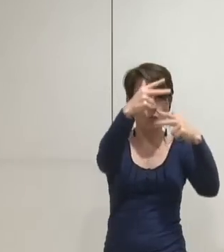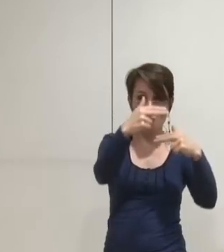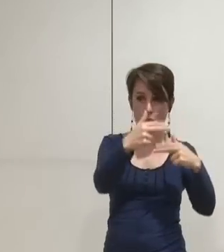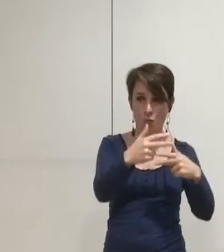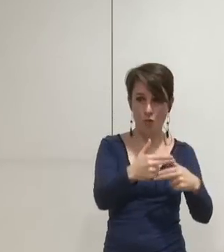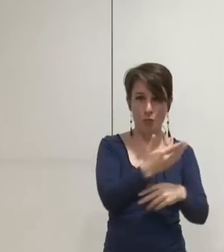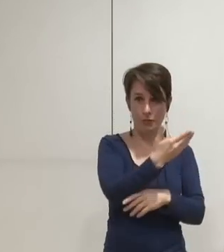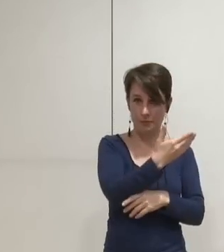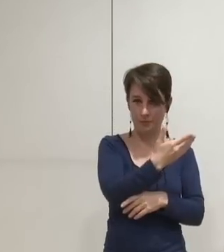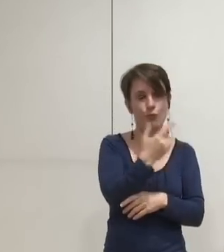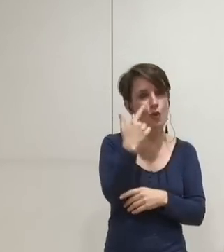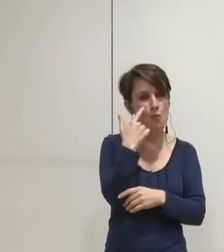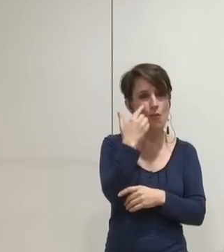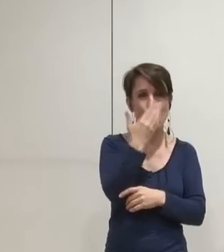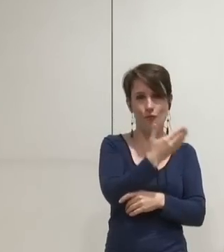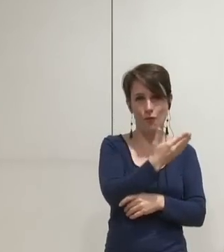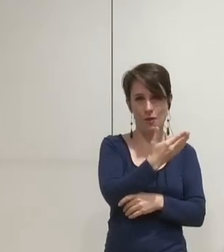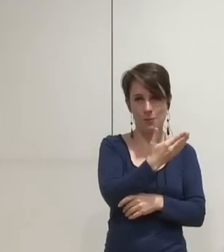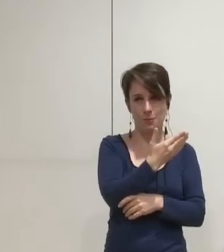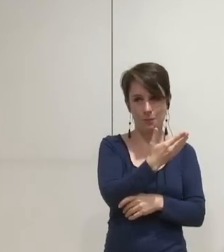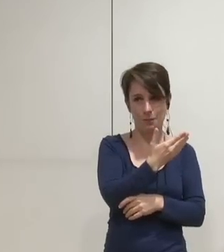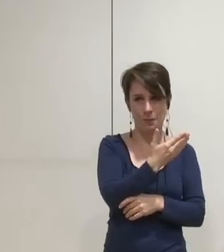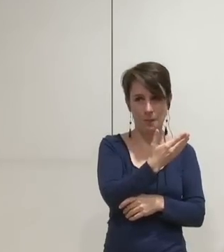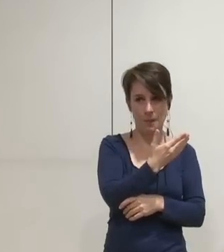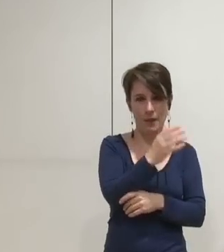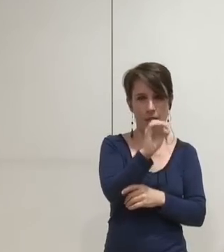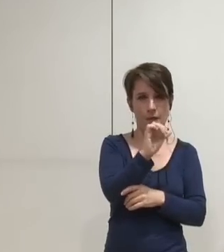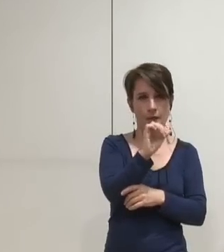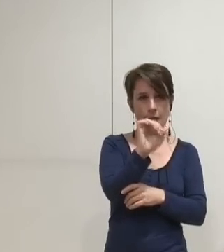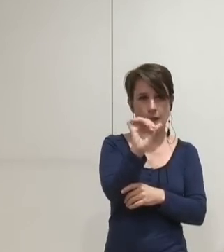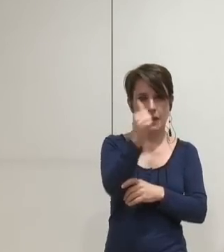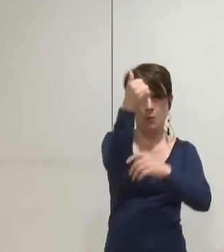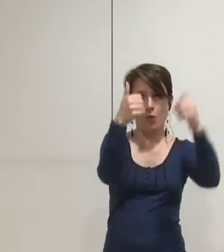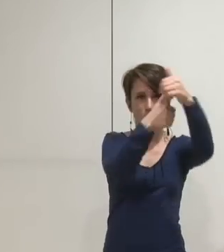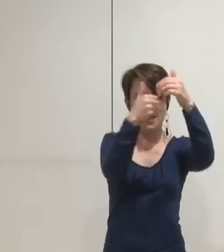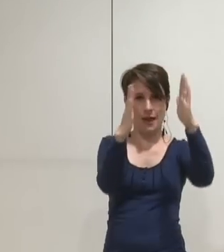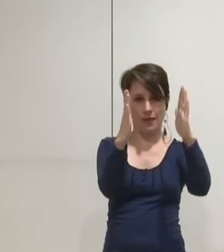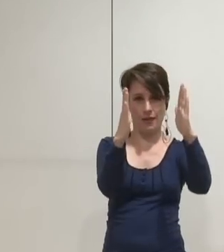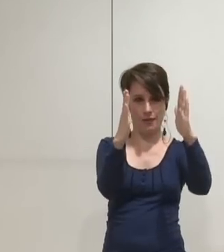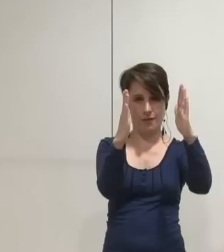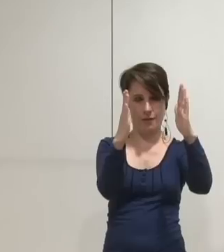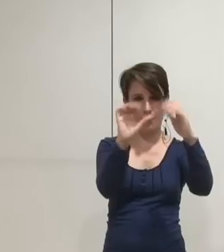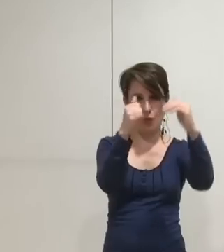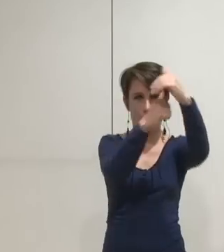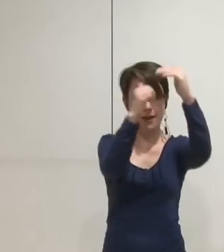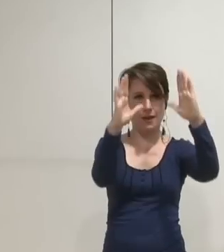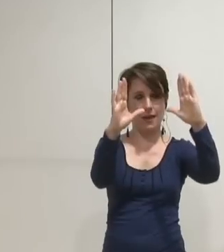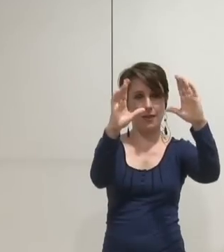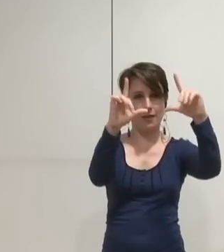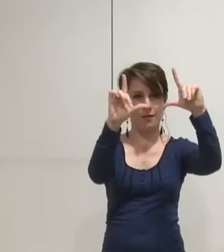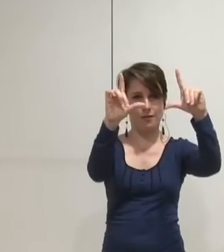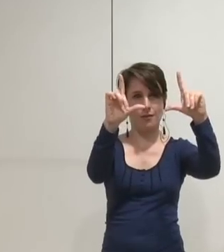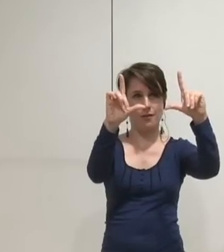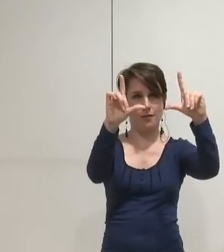de de points vous voyez que dans le premier cadre vous avez euh les denrées